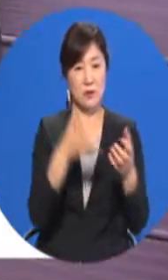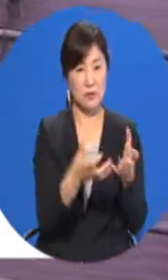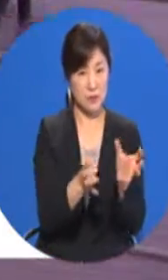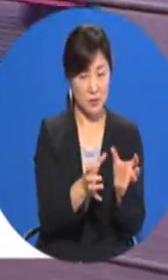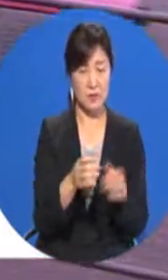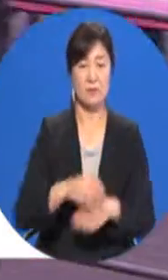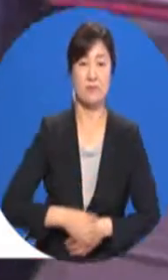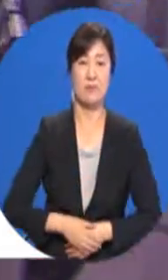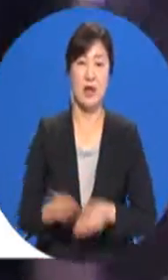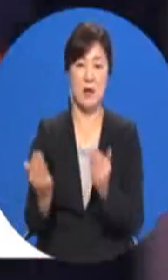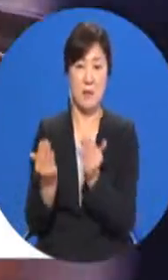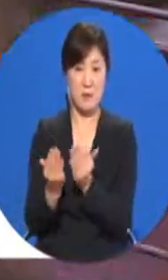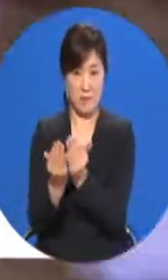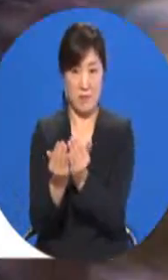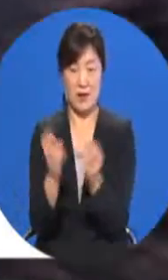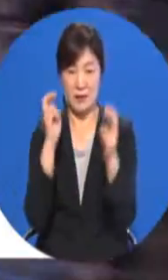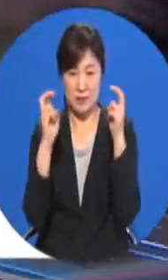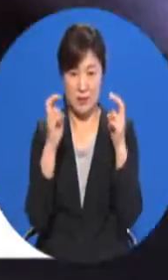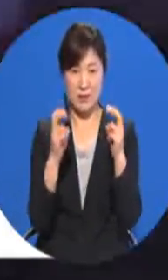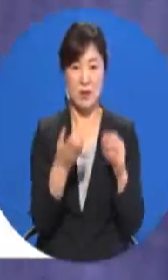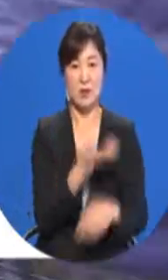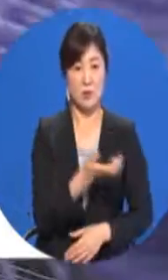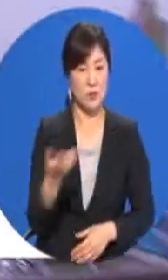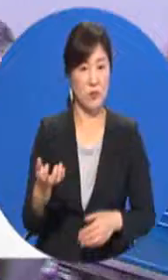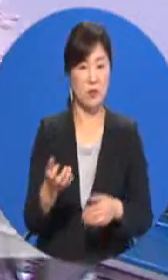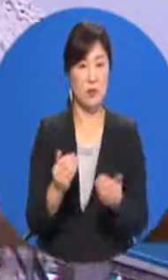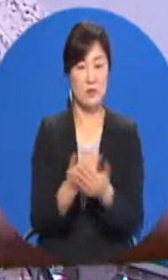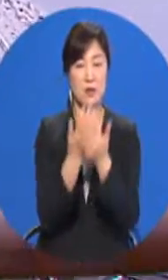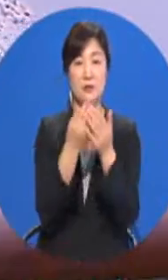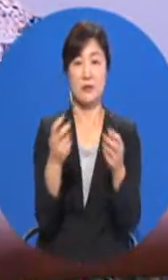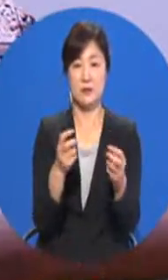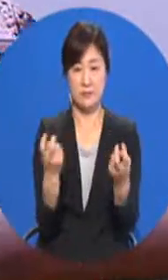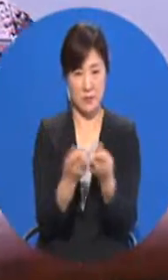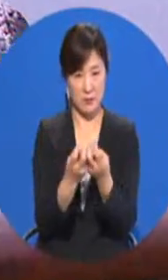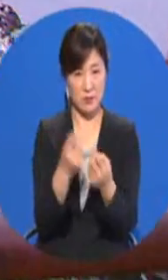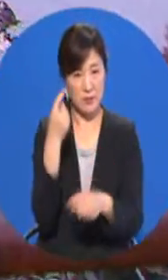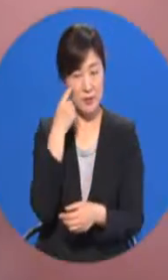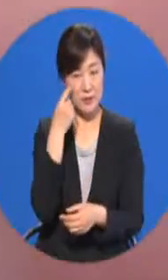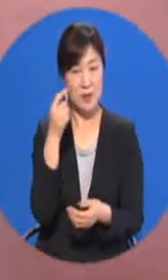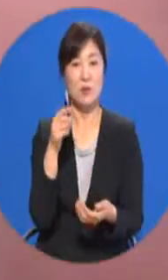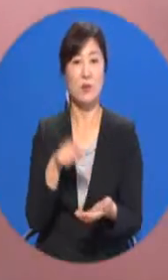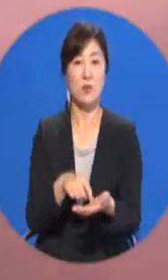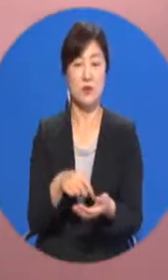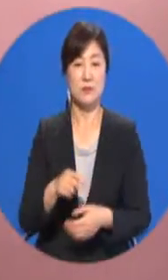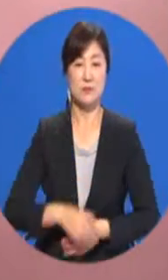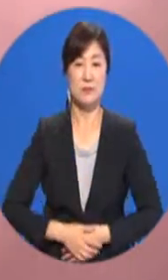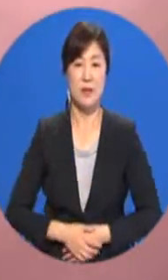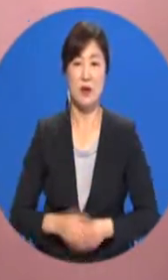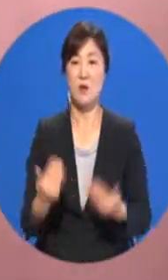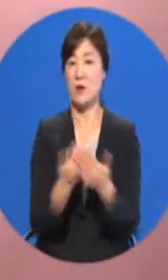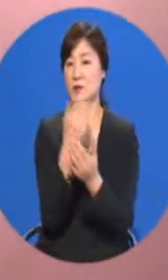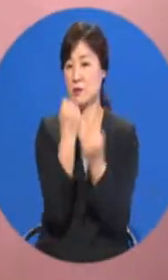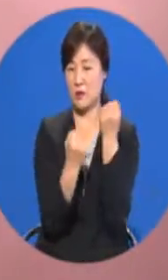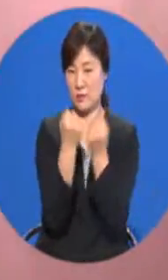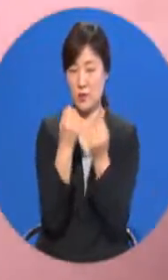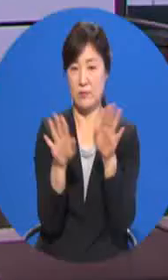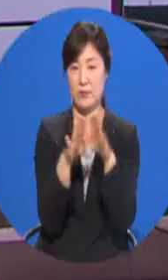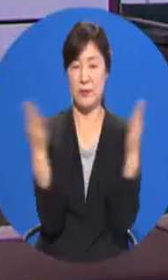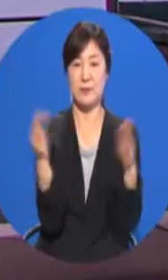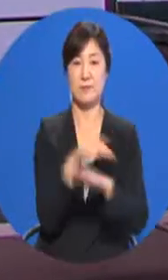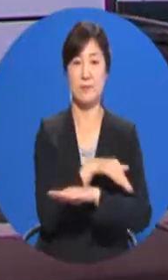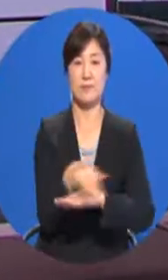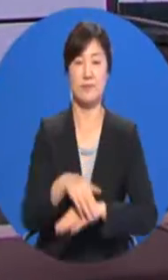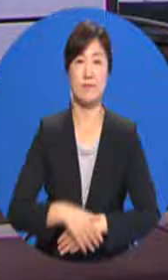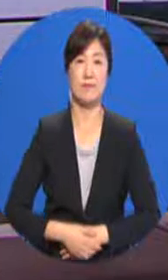1일 크루즈 산업과 항만 물류 산업의 발전 전략 등을 모색하는 여수 광양항 활성화 포럼을 개최할 예정입니다.